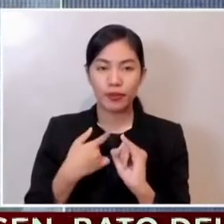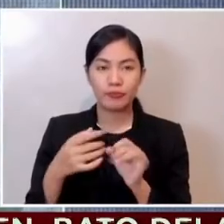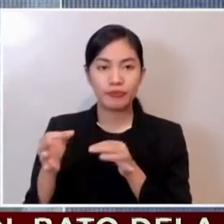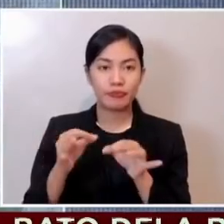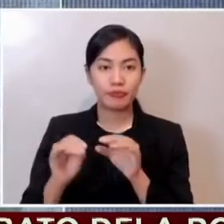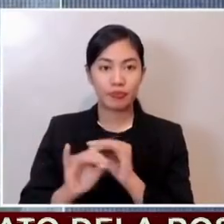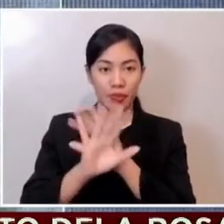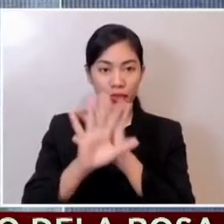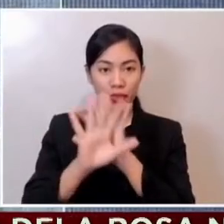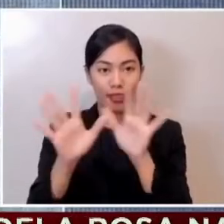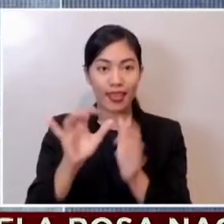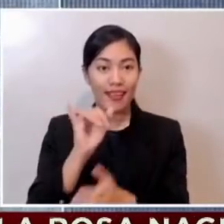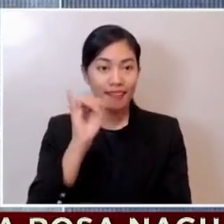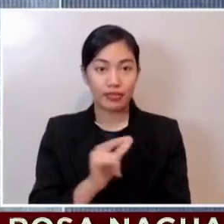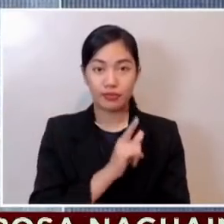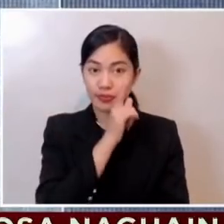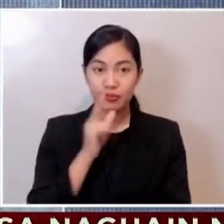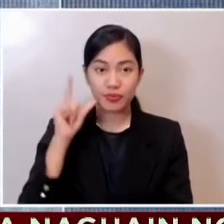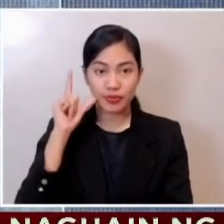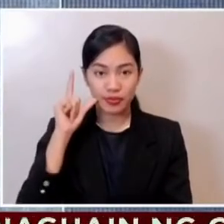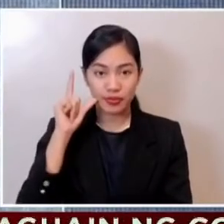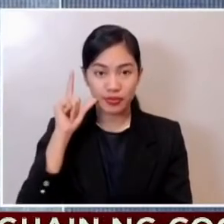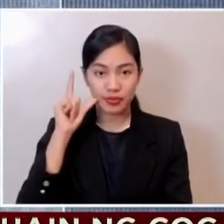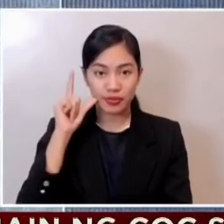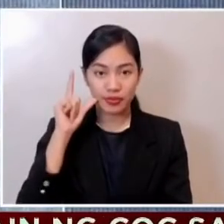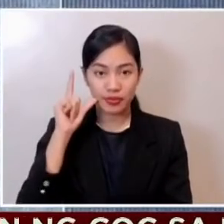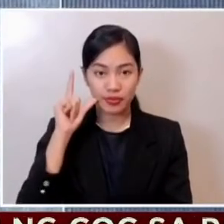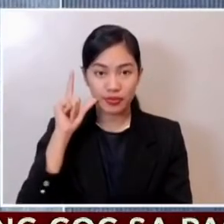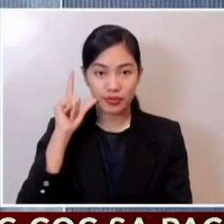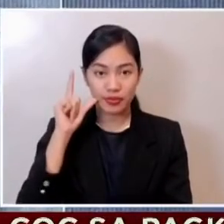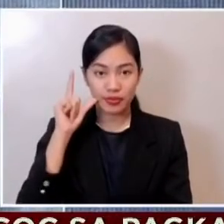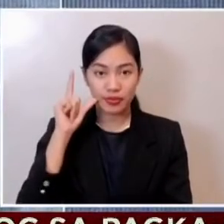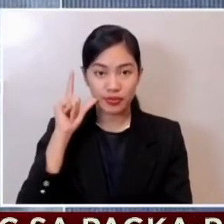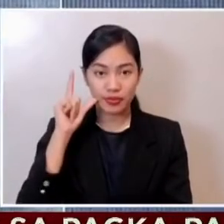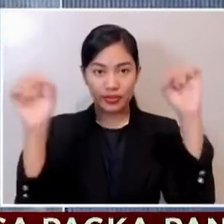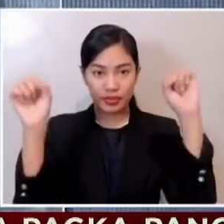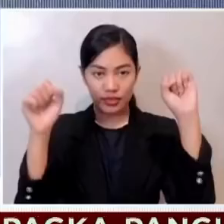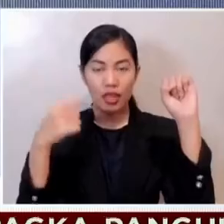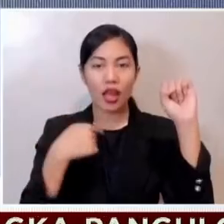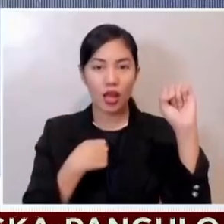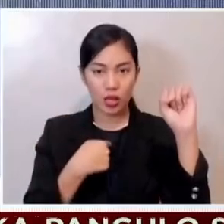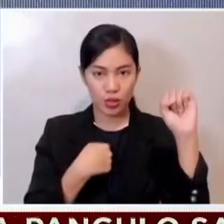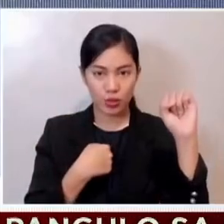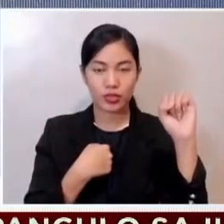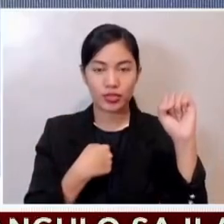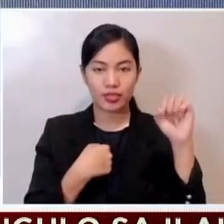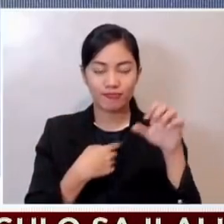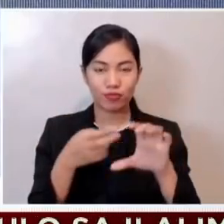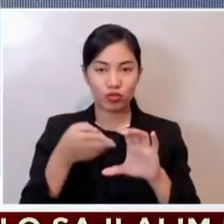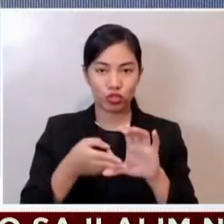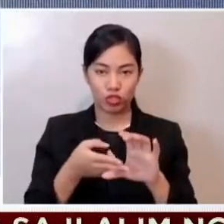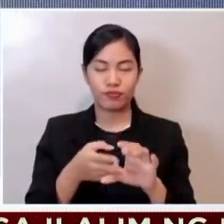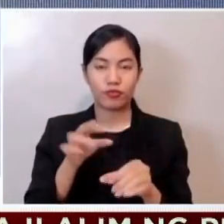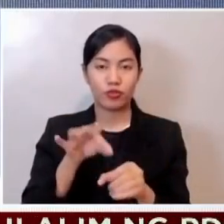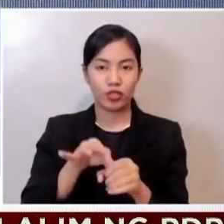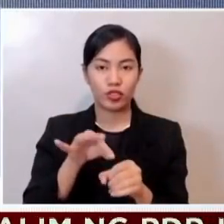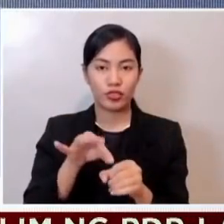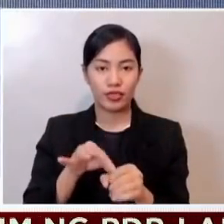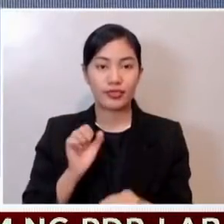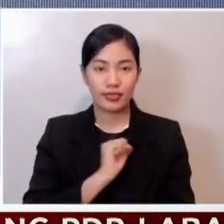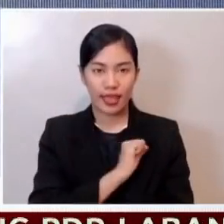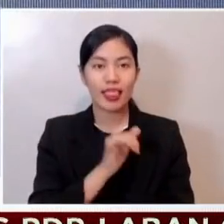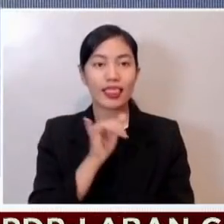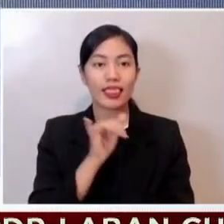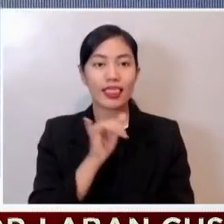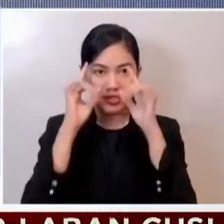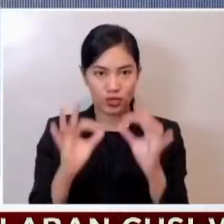for President, I would run for Senator. Yun po ang decision ng aming grupo. Kakandidato rin sa pagkasenador